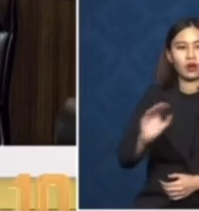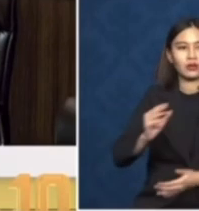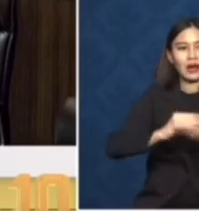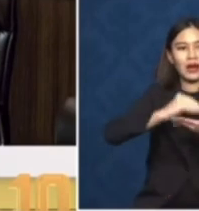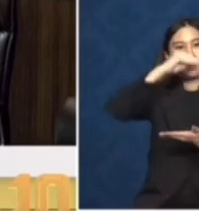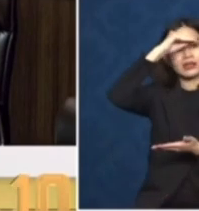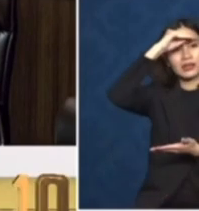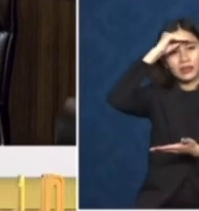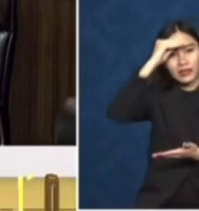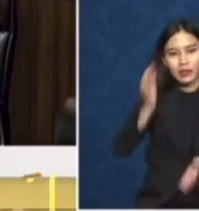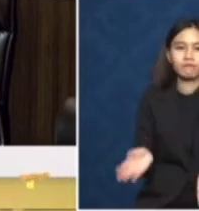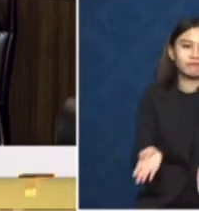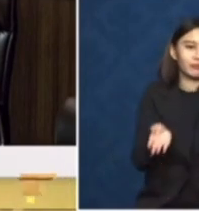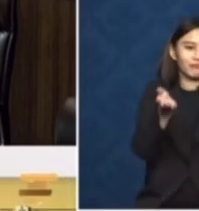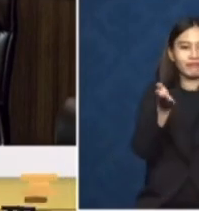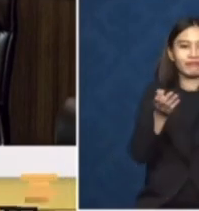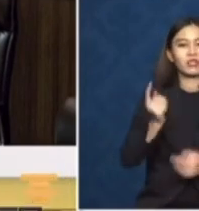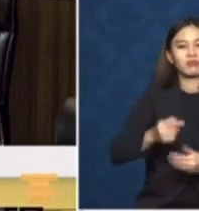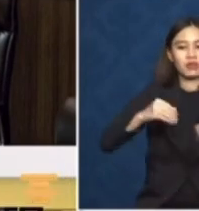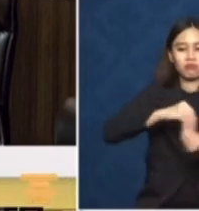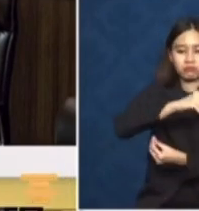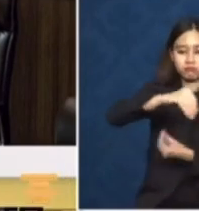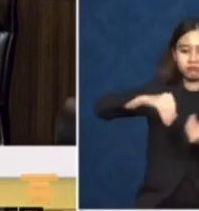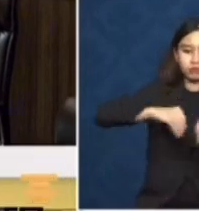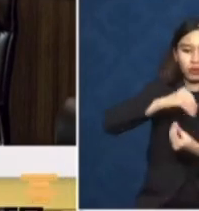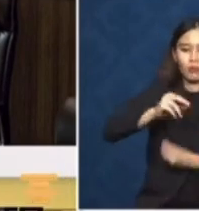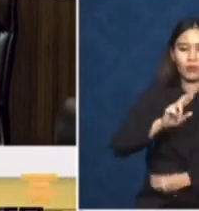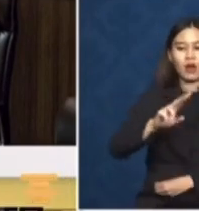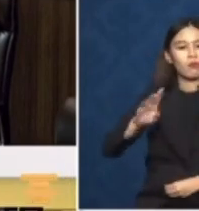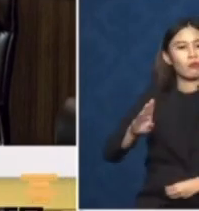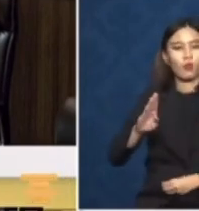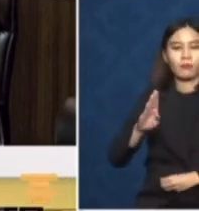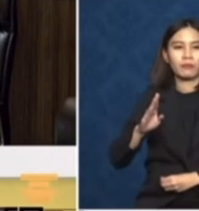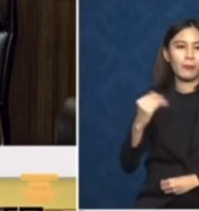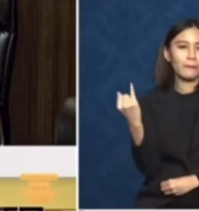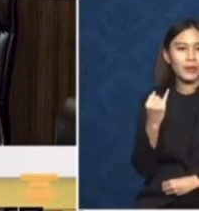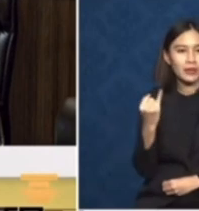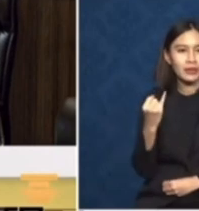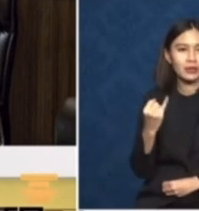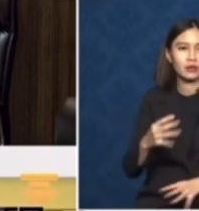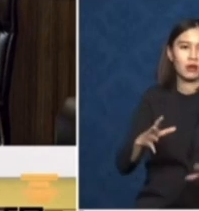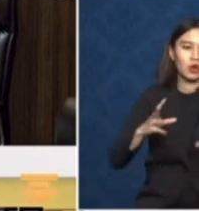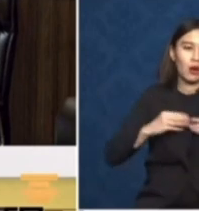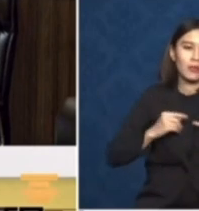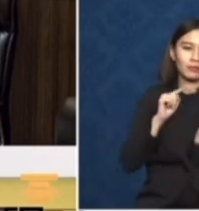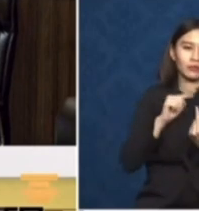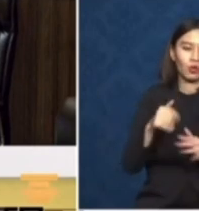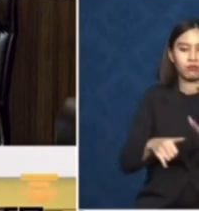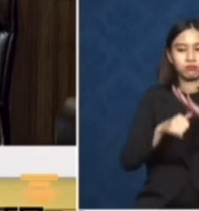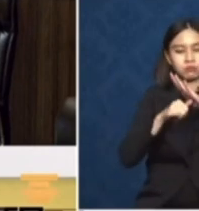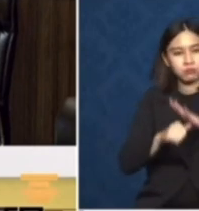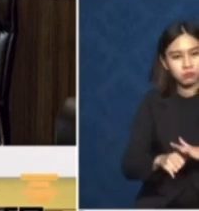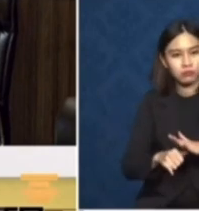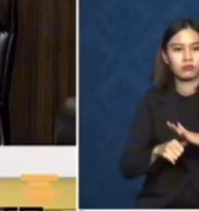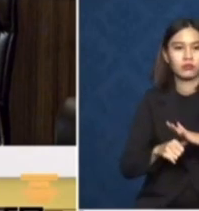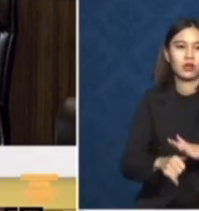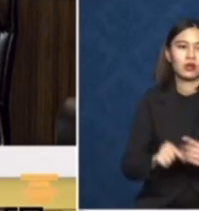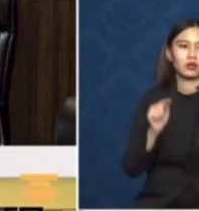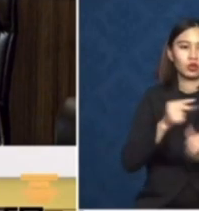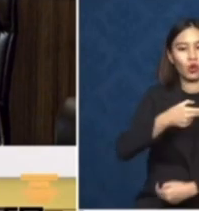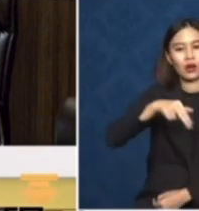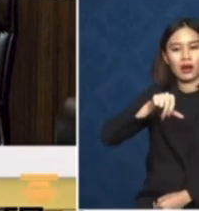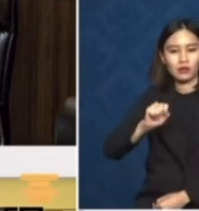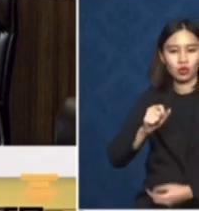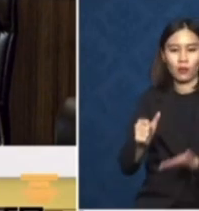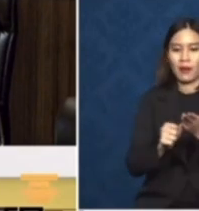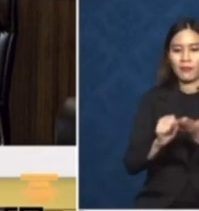เรีนหนงสือแบบเดิมเดิมในระบบกศึษาที่สิ้หวังยอมจำนวใหกับอำนาศนิยมและกกบทียอมให้หลัสูรท